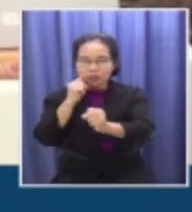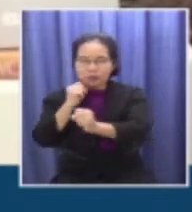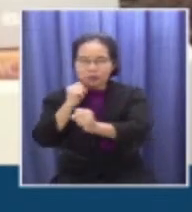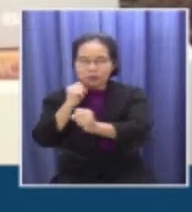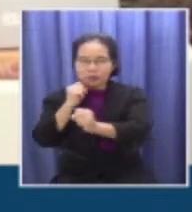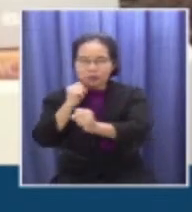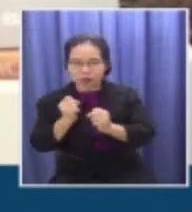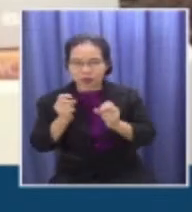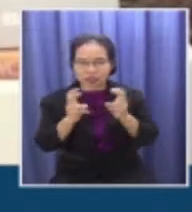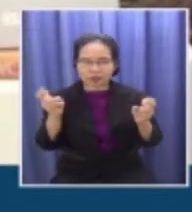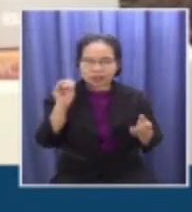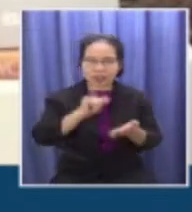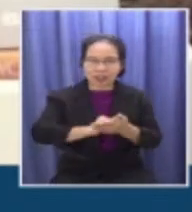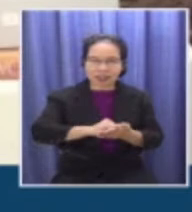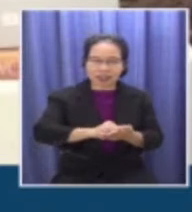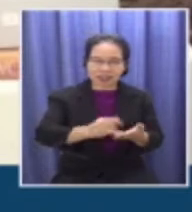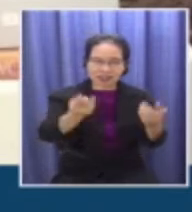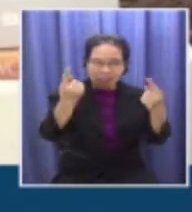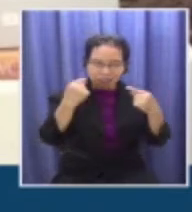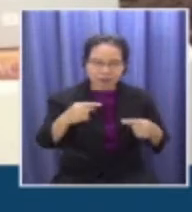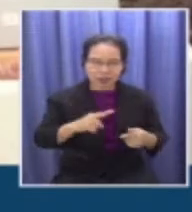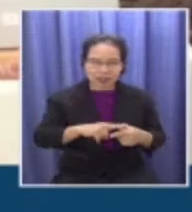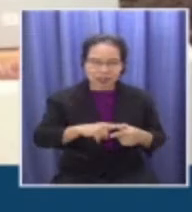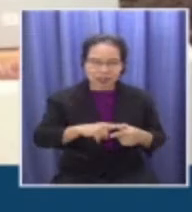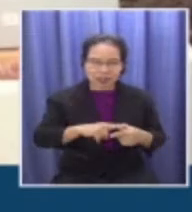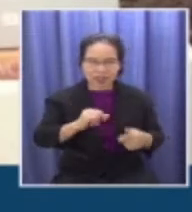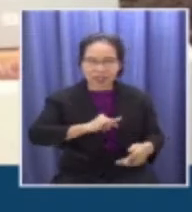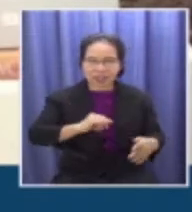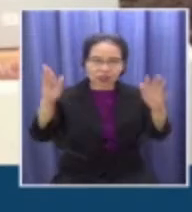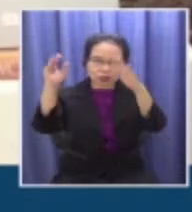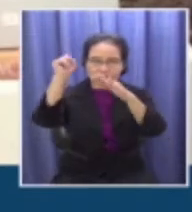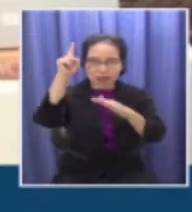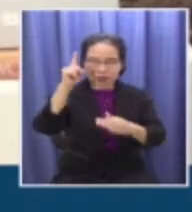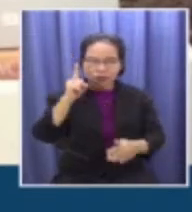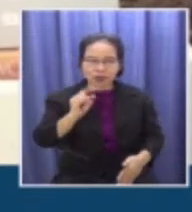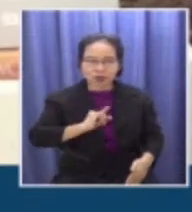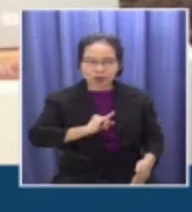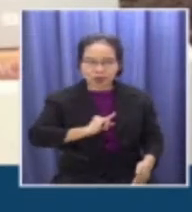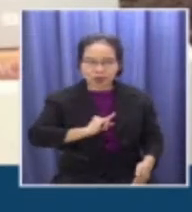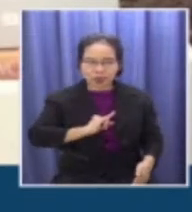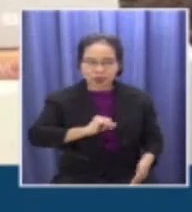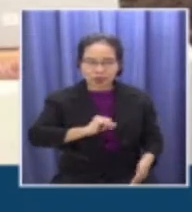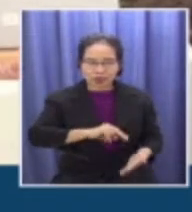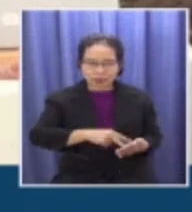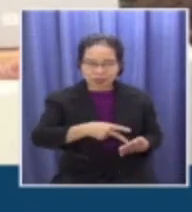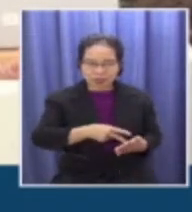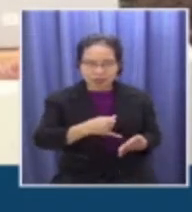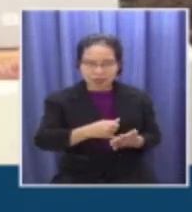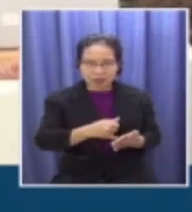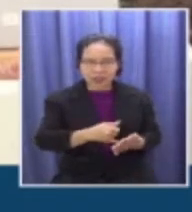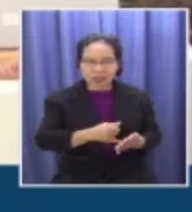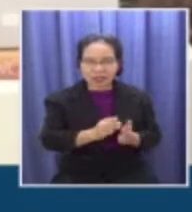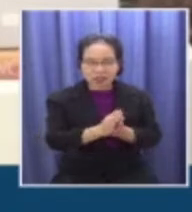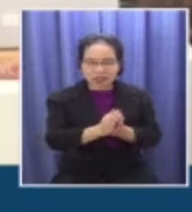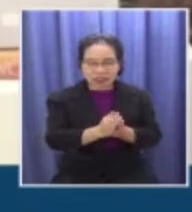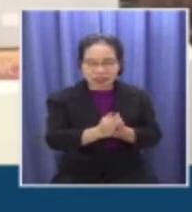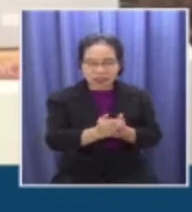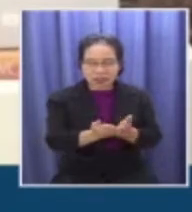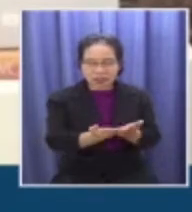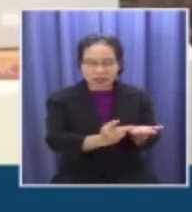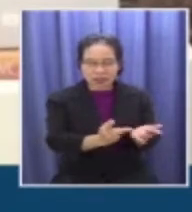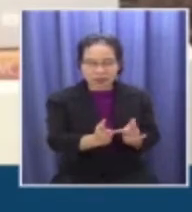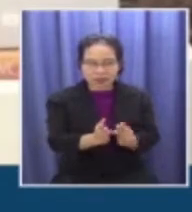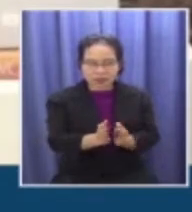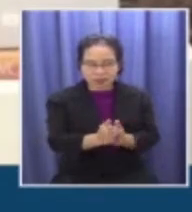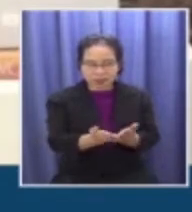na sɛ wɔpɛ nokora no deɛ menya abotire akyerɛkyerɛ mu na mmom sɛ yɛ akyinyegye deɛ a ɛneɛ mede sotoro